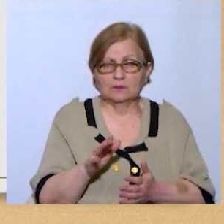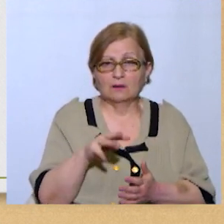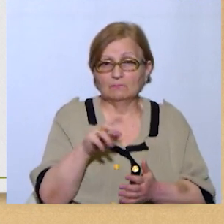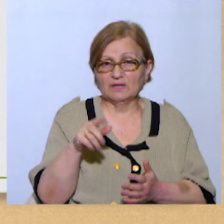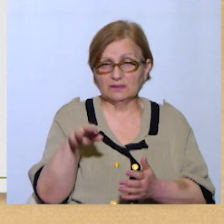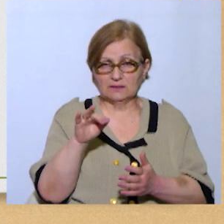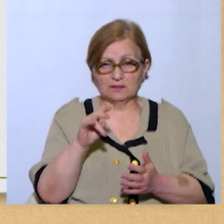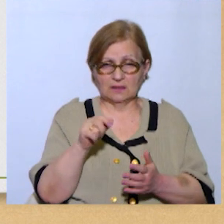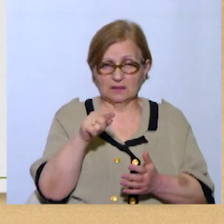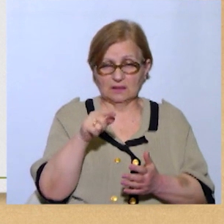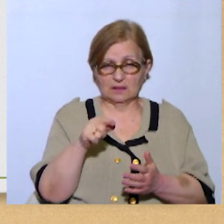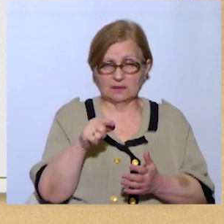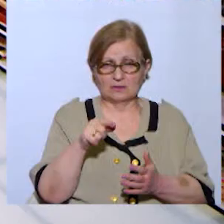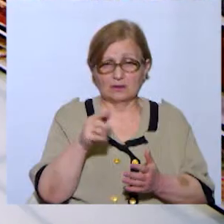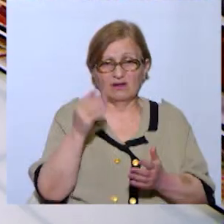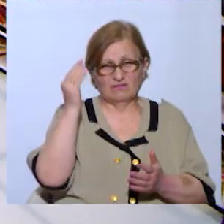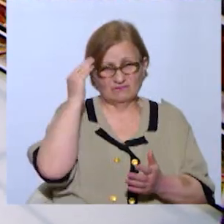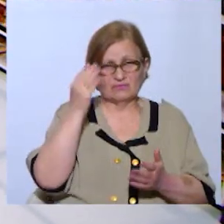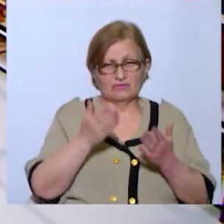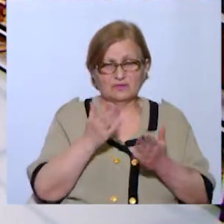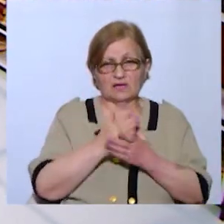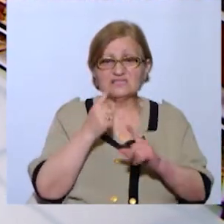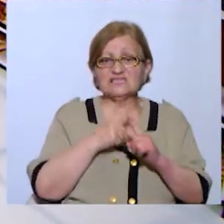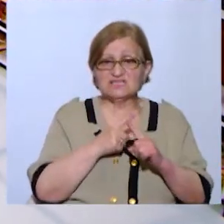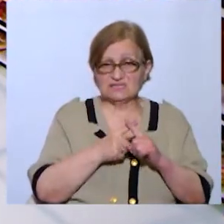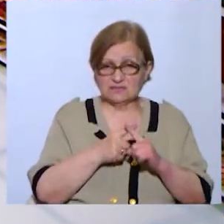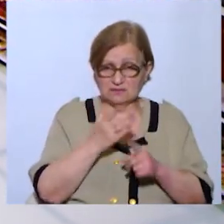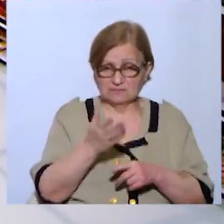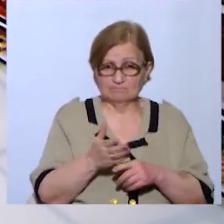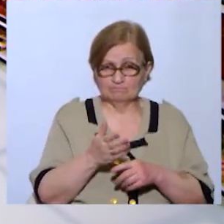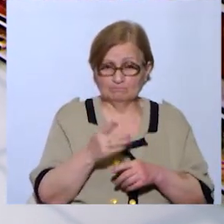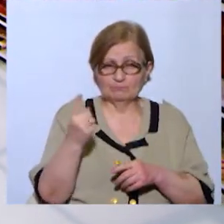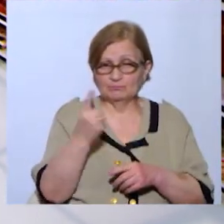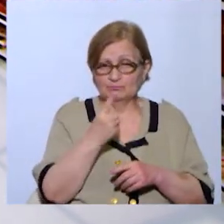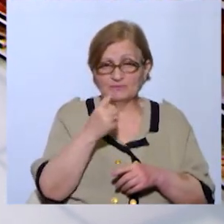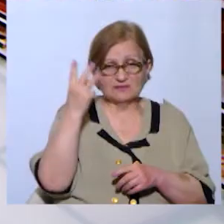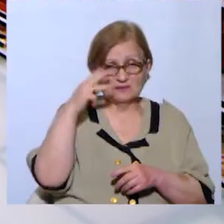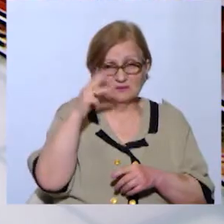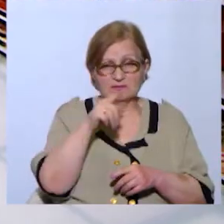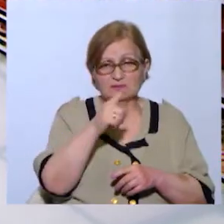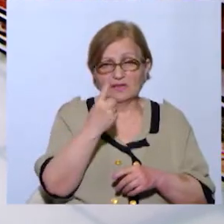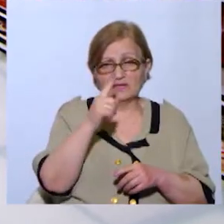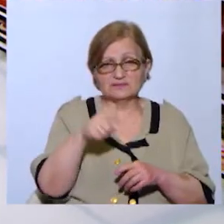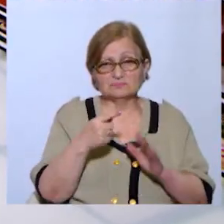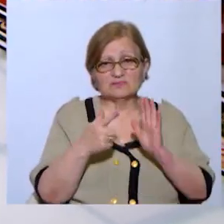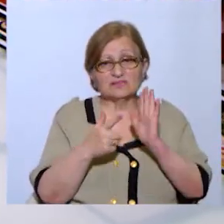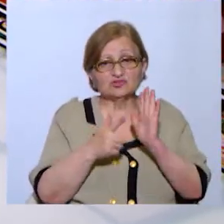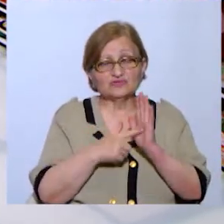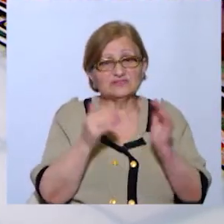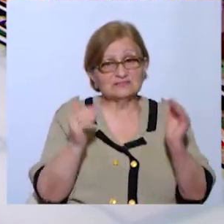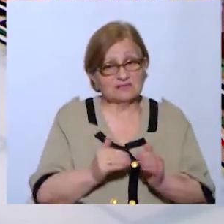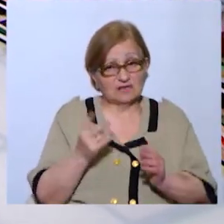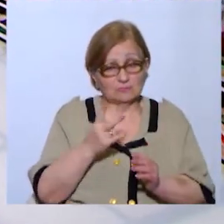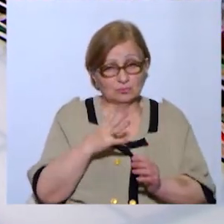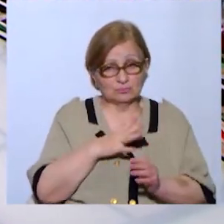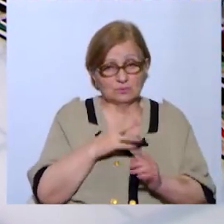მედიანა ვთქვათ არის X-ი, პირველი მოდა ამ X-ზე 1.7-ით ნაკლები უნდა იყოს, ხოლო